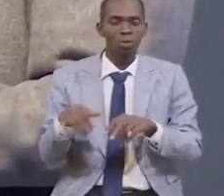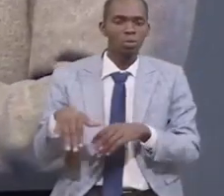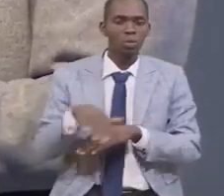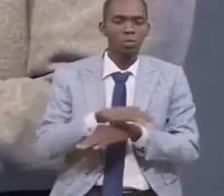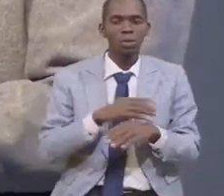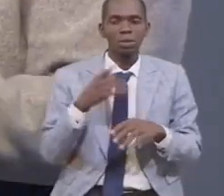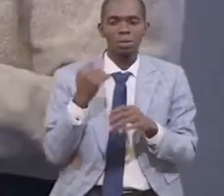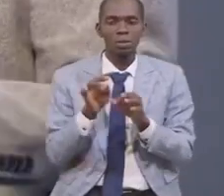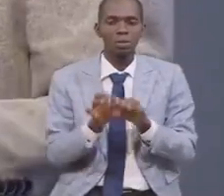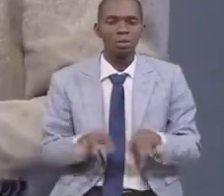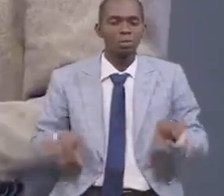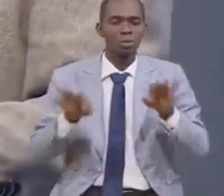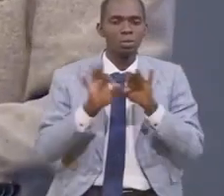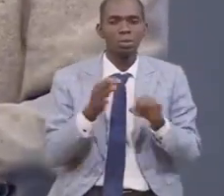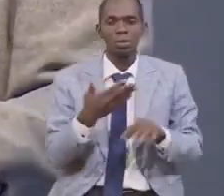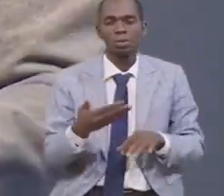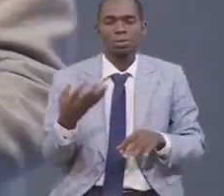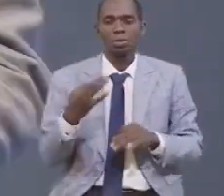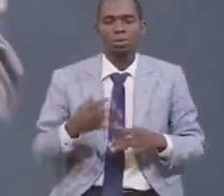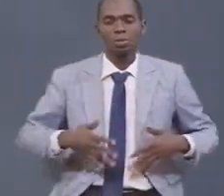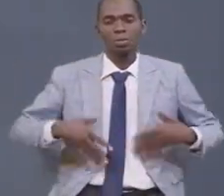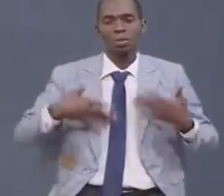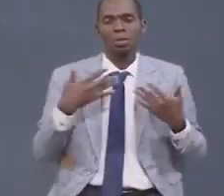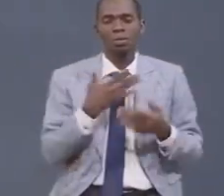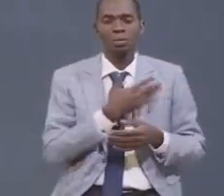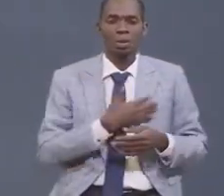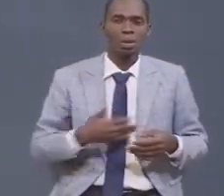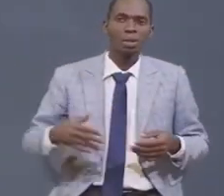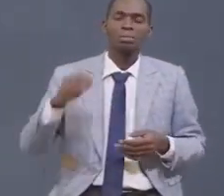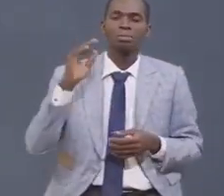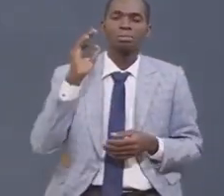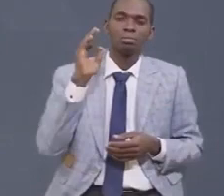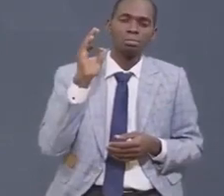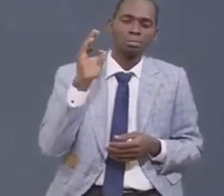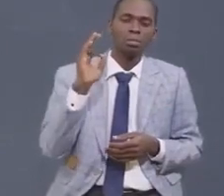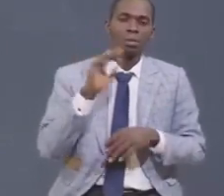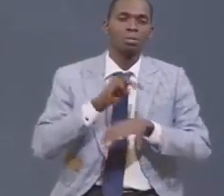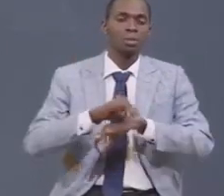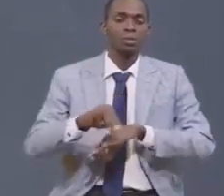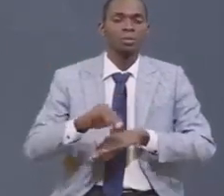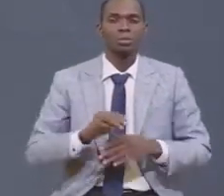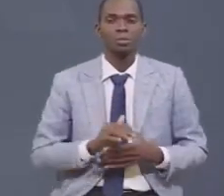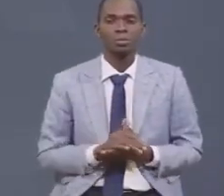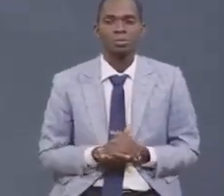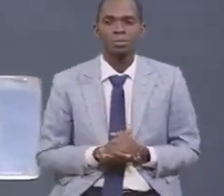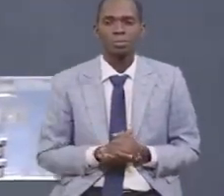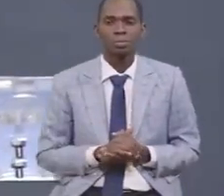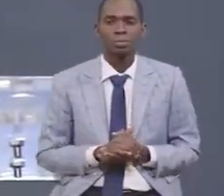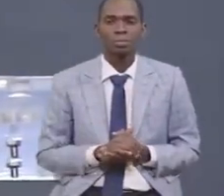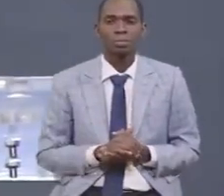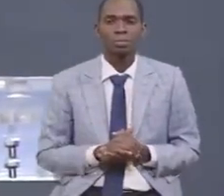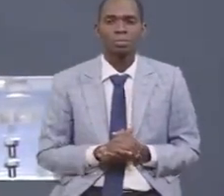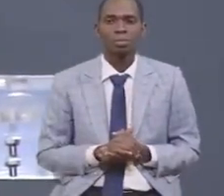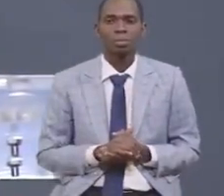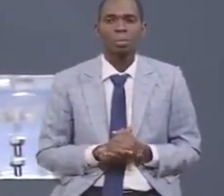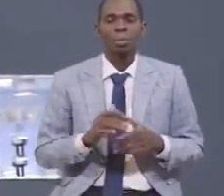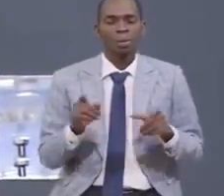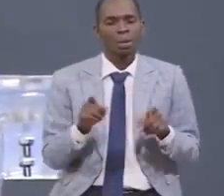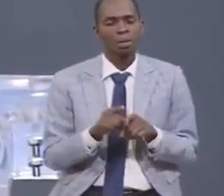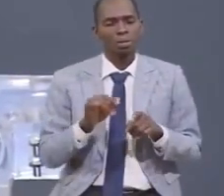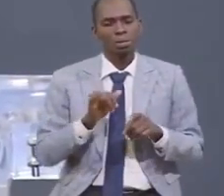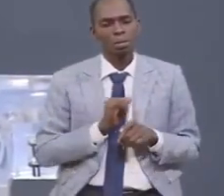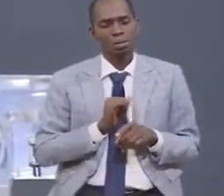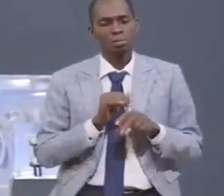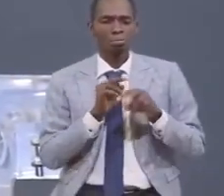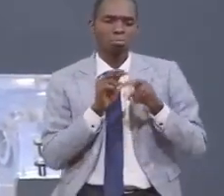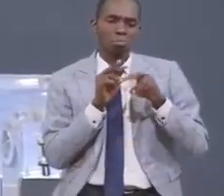priorities of life and ministry. జీవిత సేవ ప్రాధాన్యతలను గమనించుకొని ఉండుట. As I look at life as